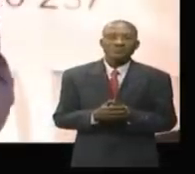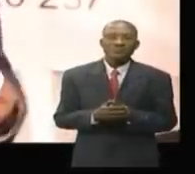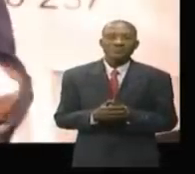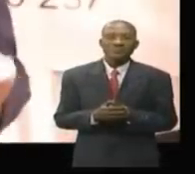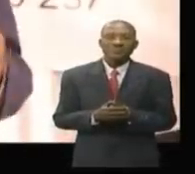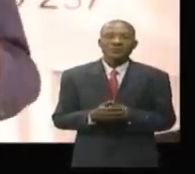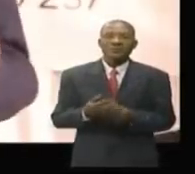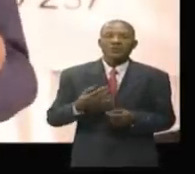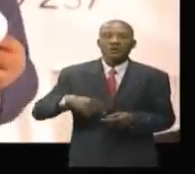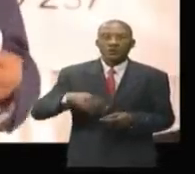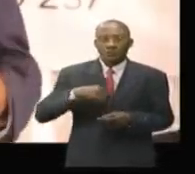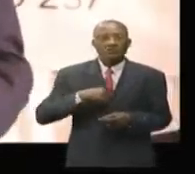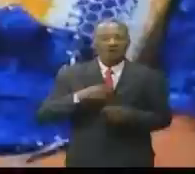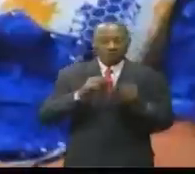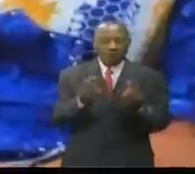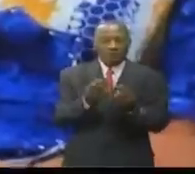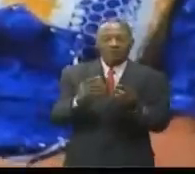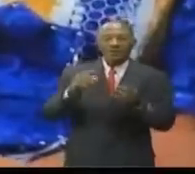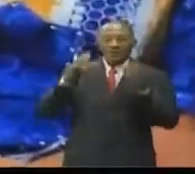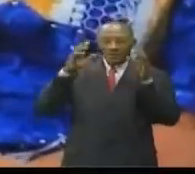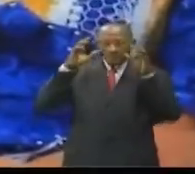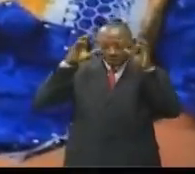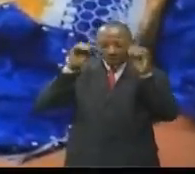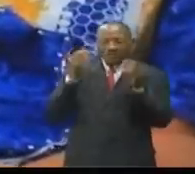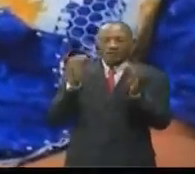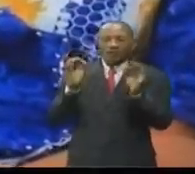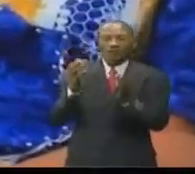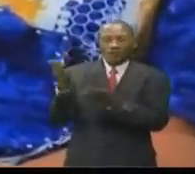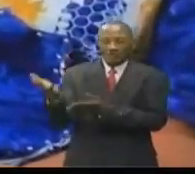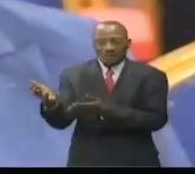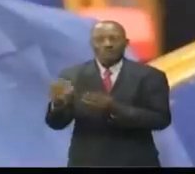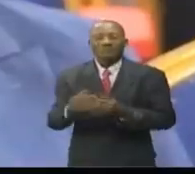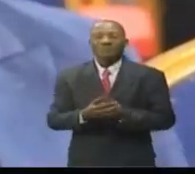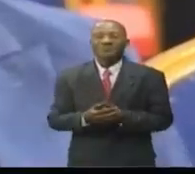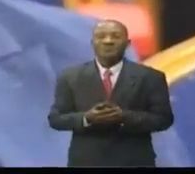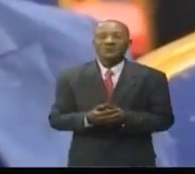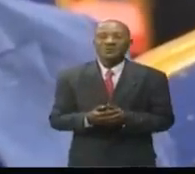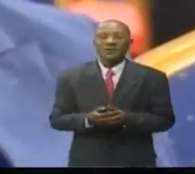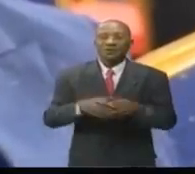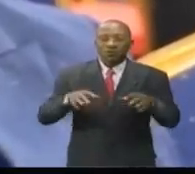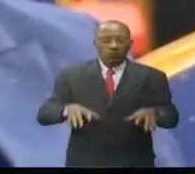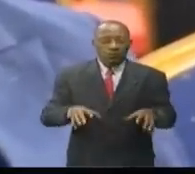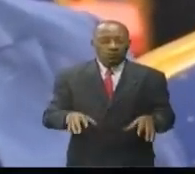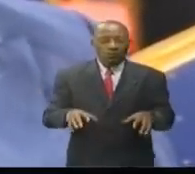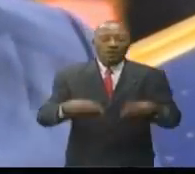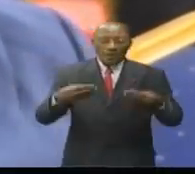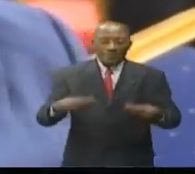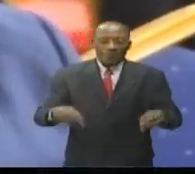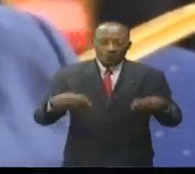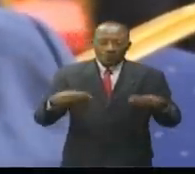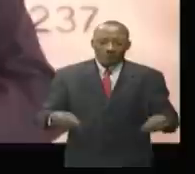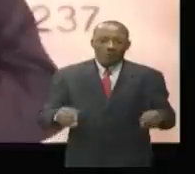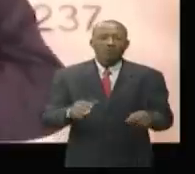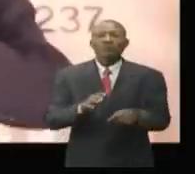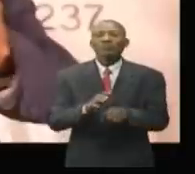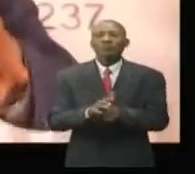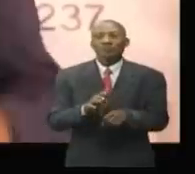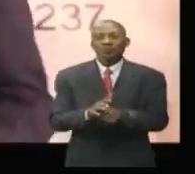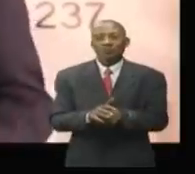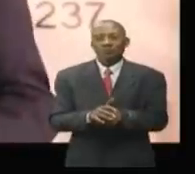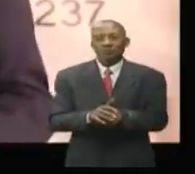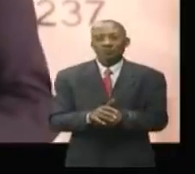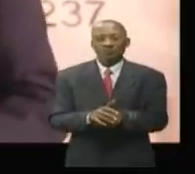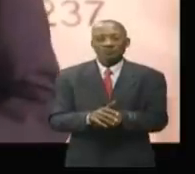et la précarité des infrastructures. Selon lui, la RDC a beaucoup perdu de la situation héritée de la